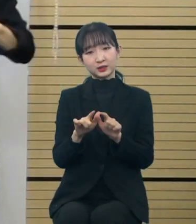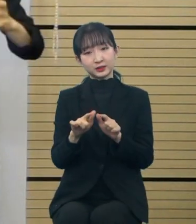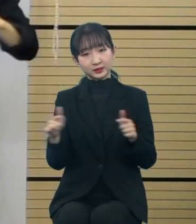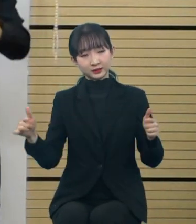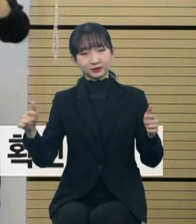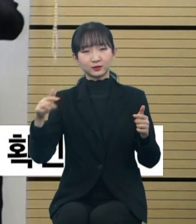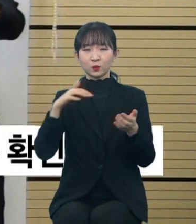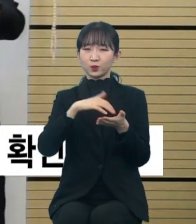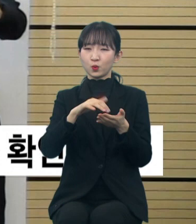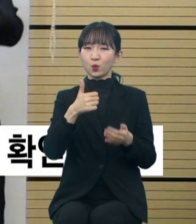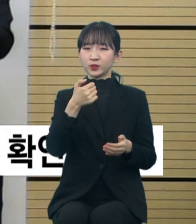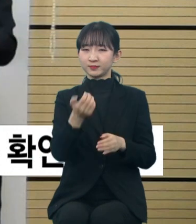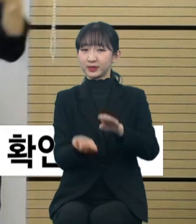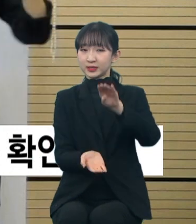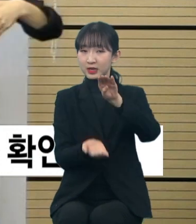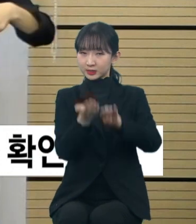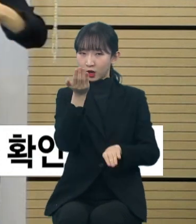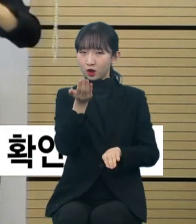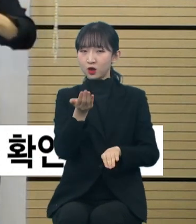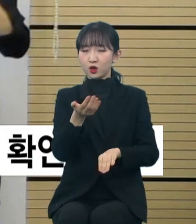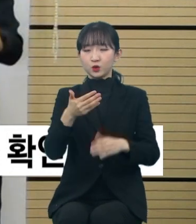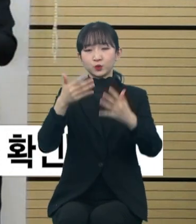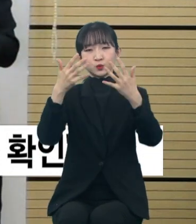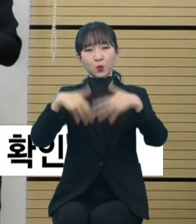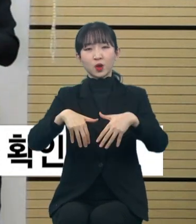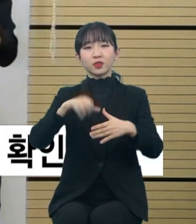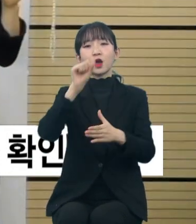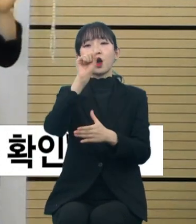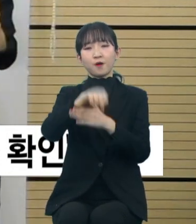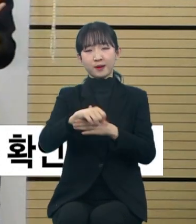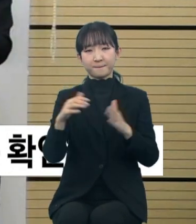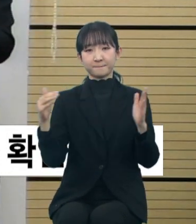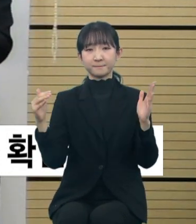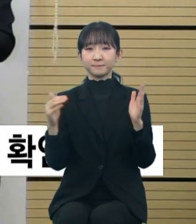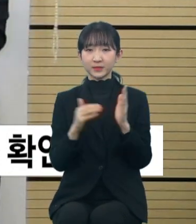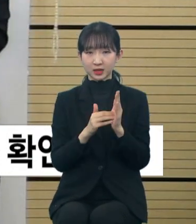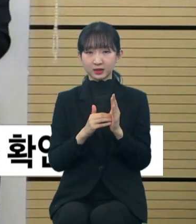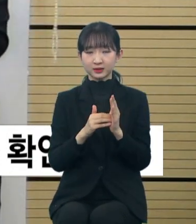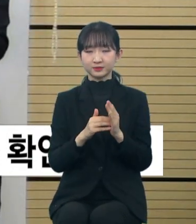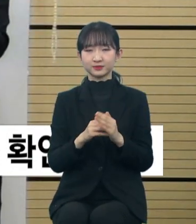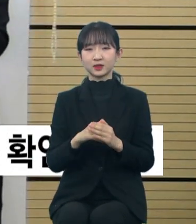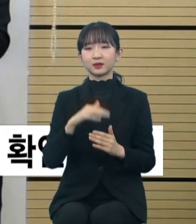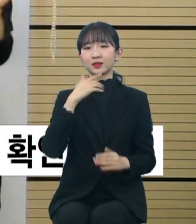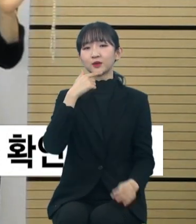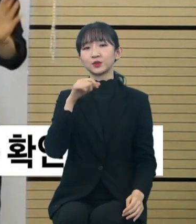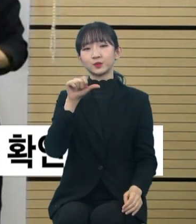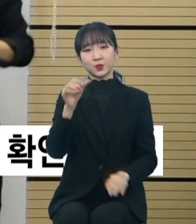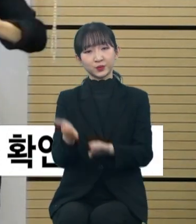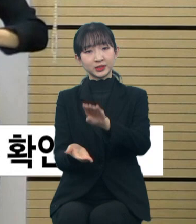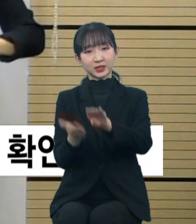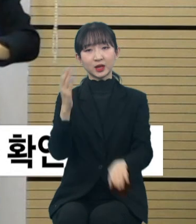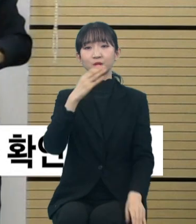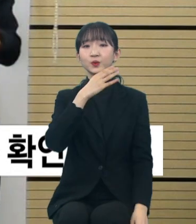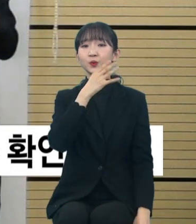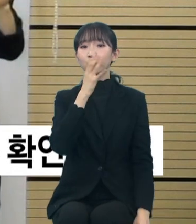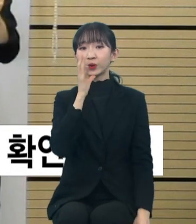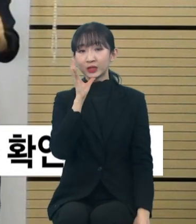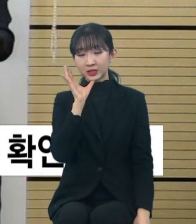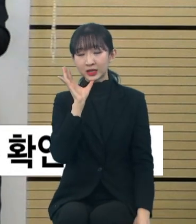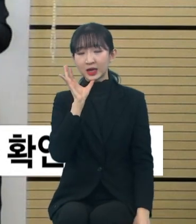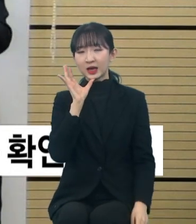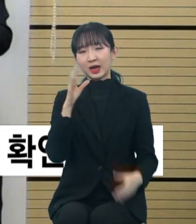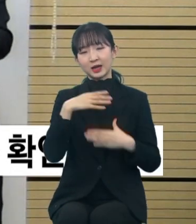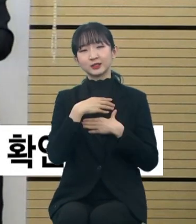국가에서 조건부 허가 또는 긴급 사용 승인을 받았으며 65세 이상 고령자에서도